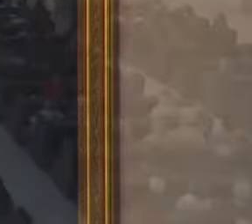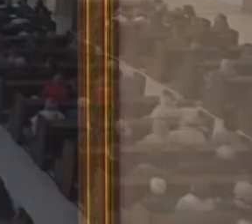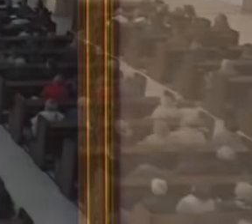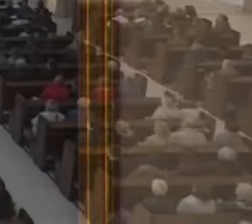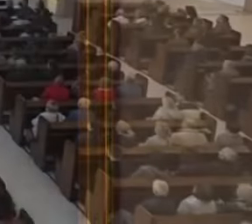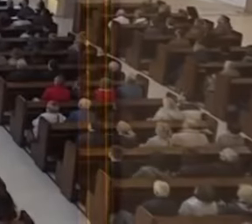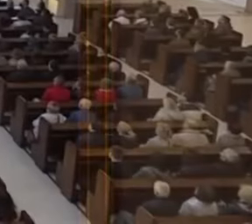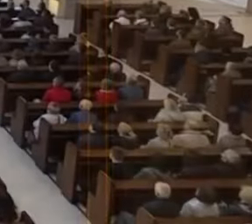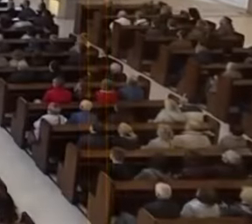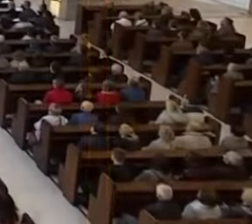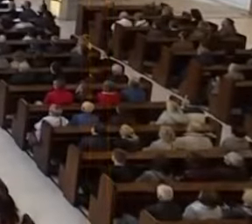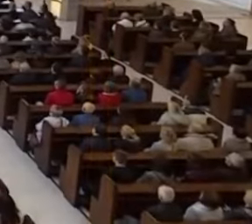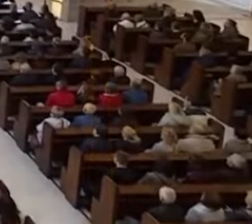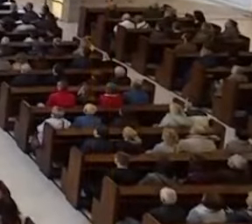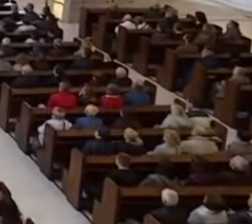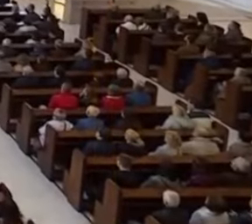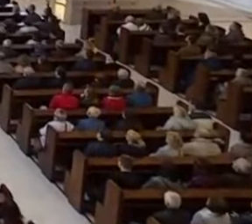C